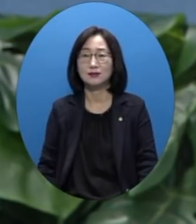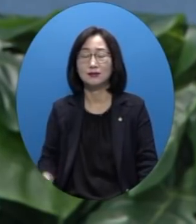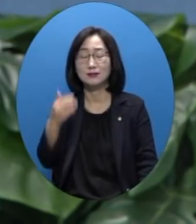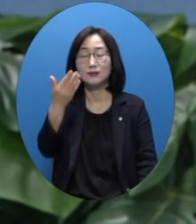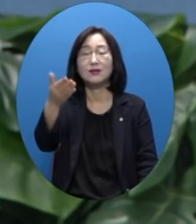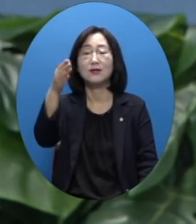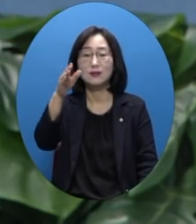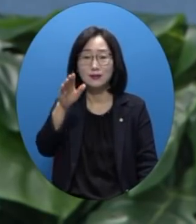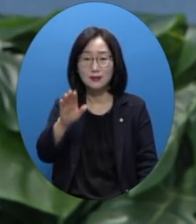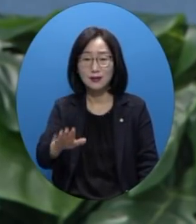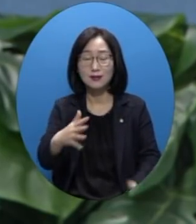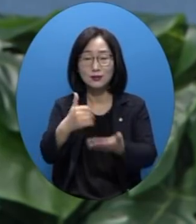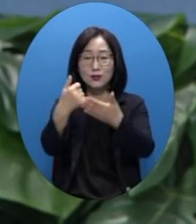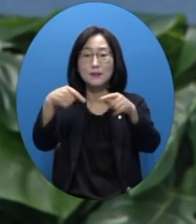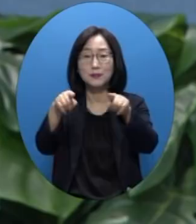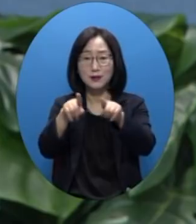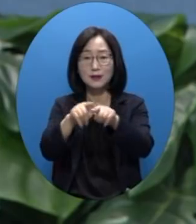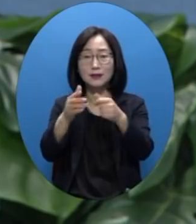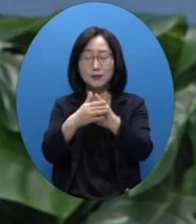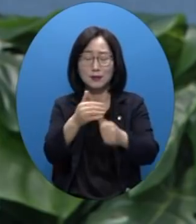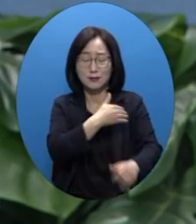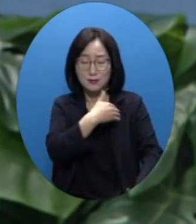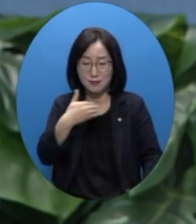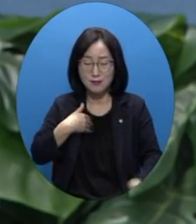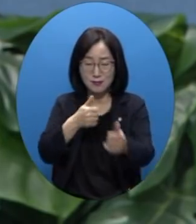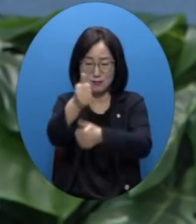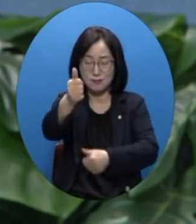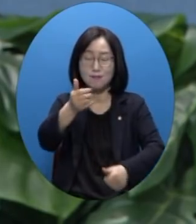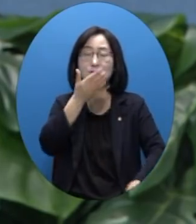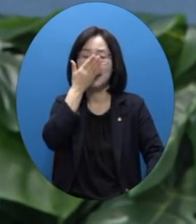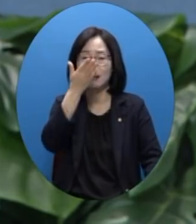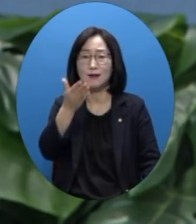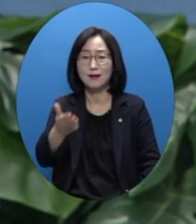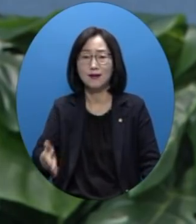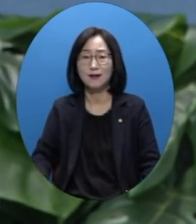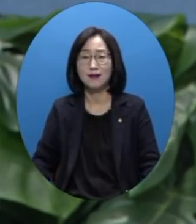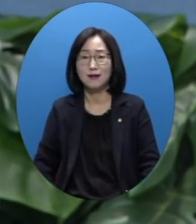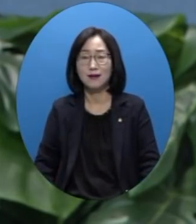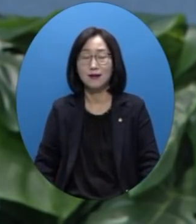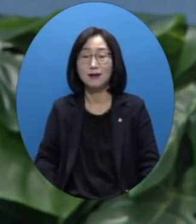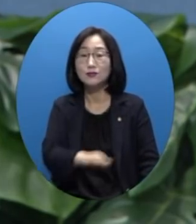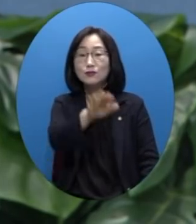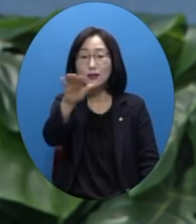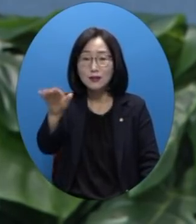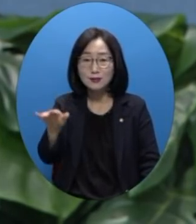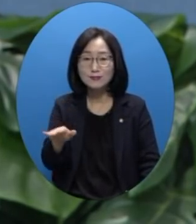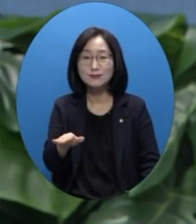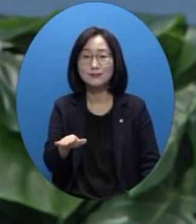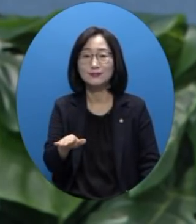그러나 주님이 함께 하시기 때문에 우리는 넉넉히 이기게 되는 것입니다. 그런데 우리가